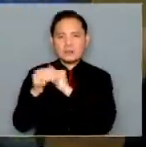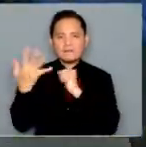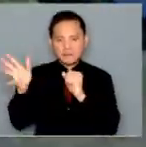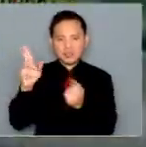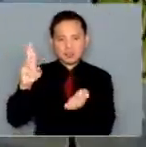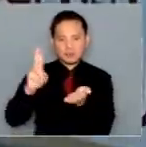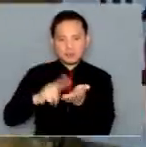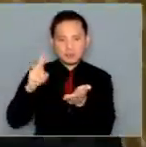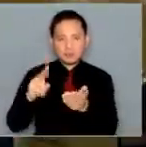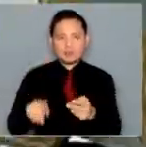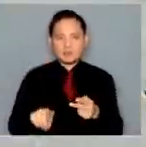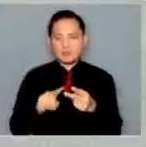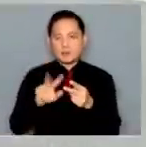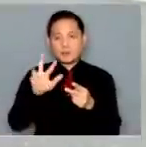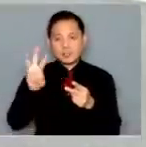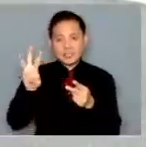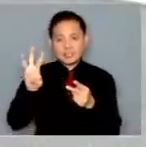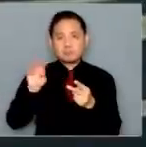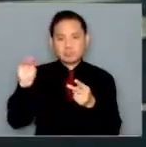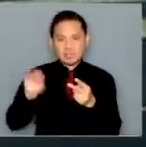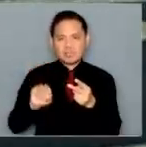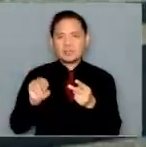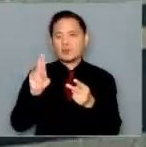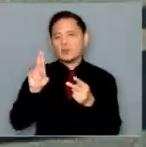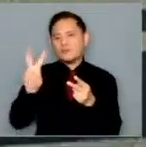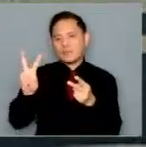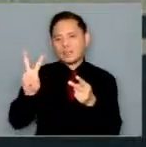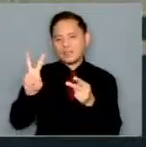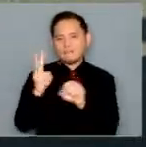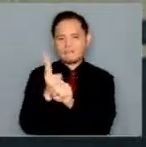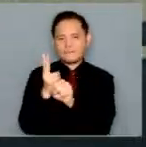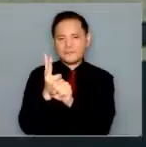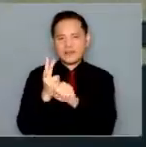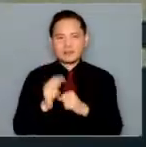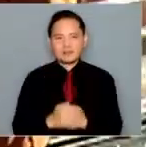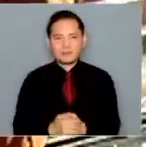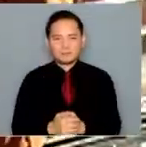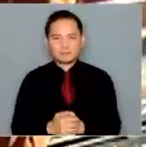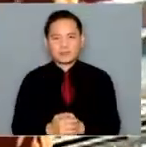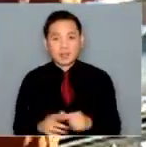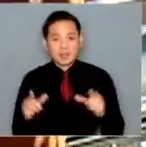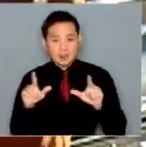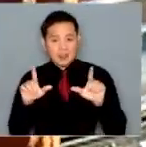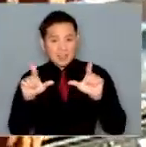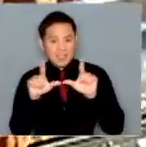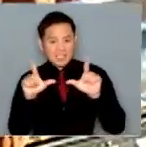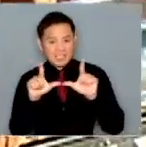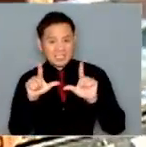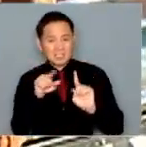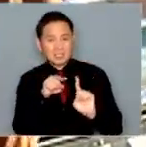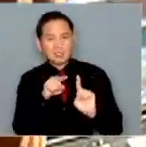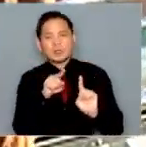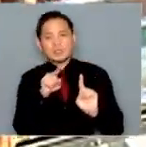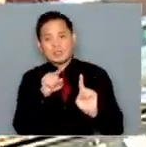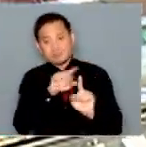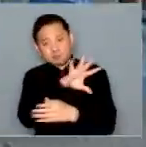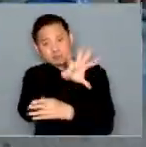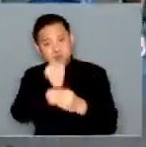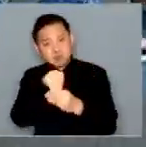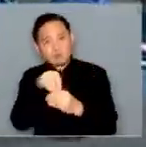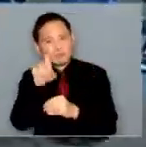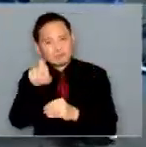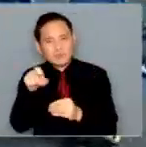UV Express. Ayon sa LTFRB, hindi na ire-renew ang prangkisa ng mga PUV na hindi sasali sa consolidation hanggang December